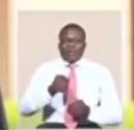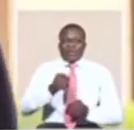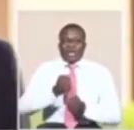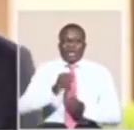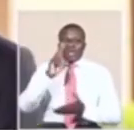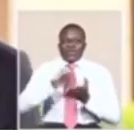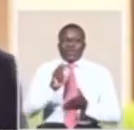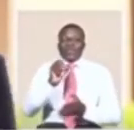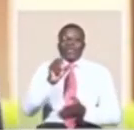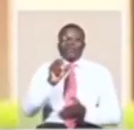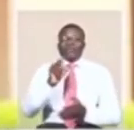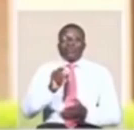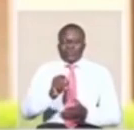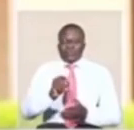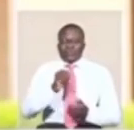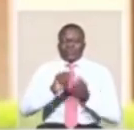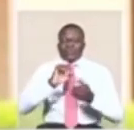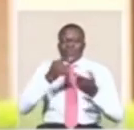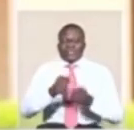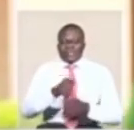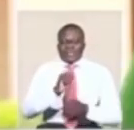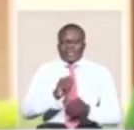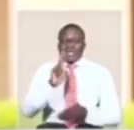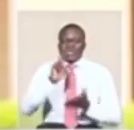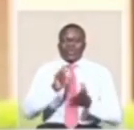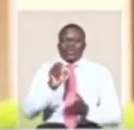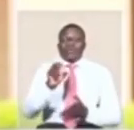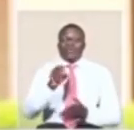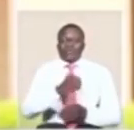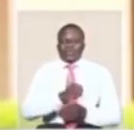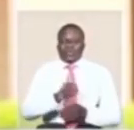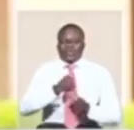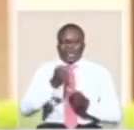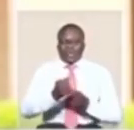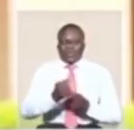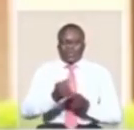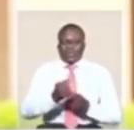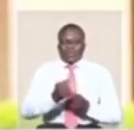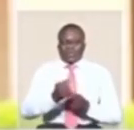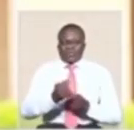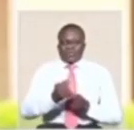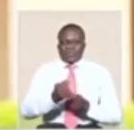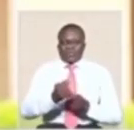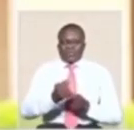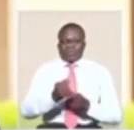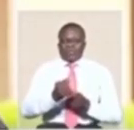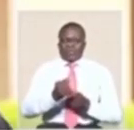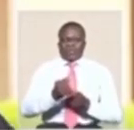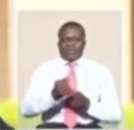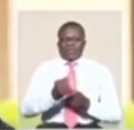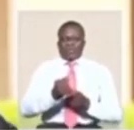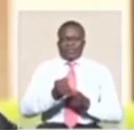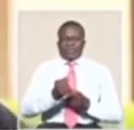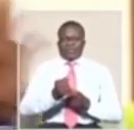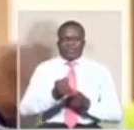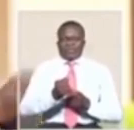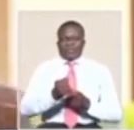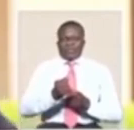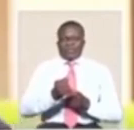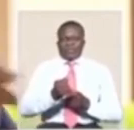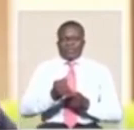2012, if you remember, en, 2002, en 2012 même, ça remonte à 2012. So, alors,